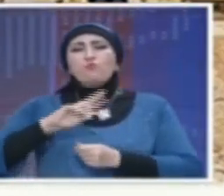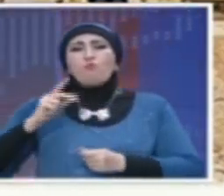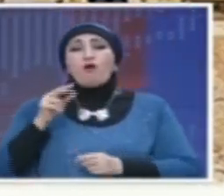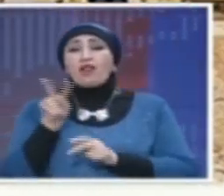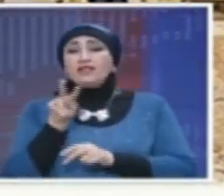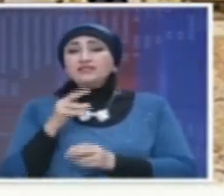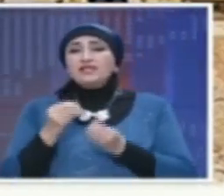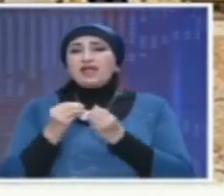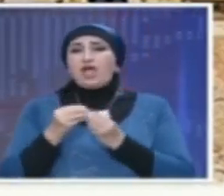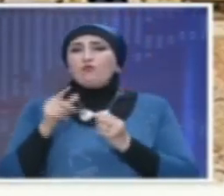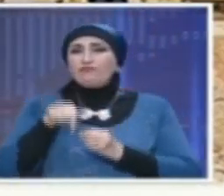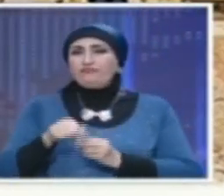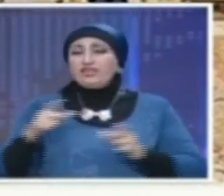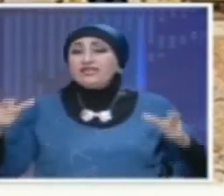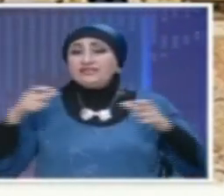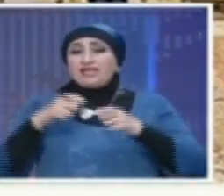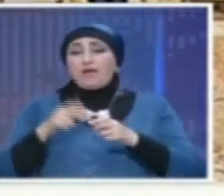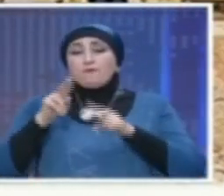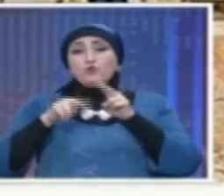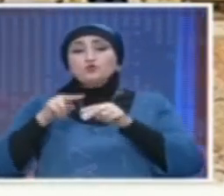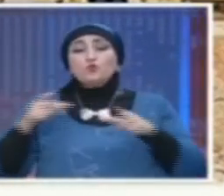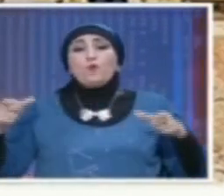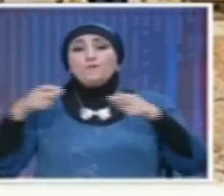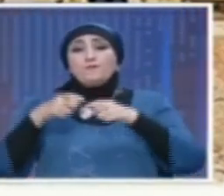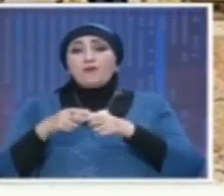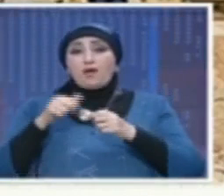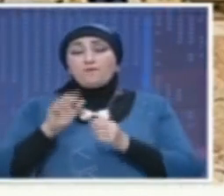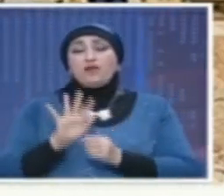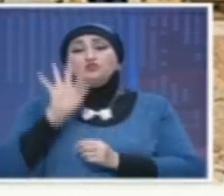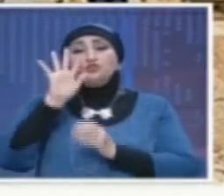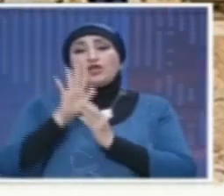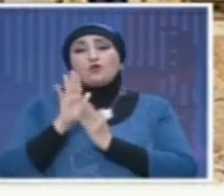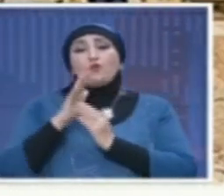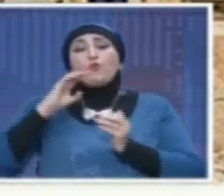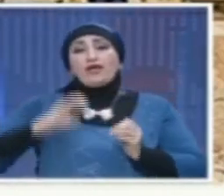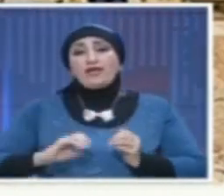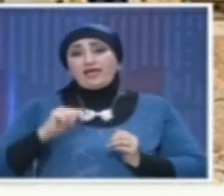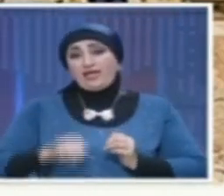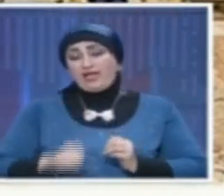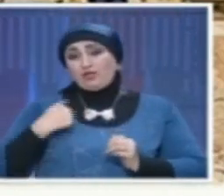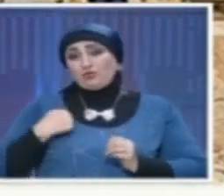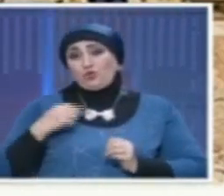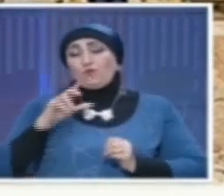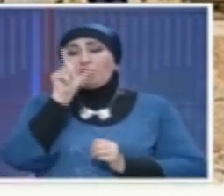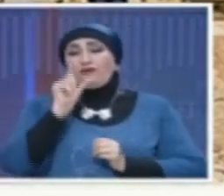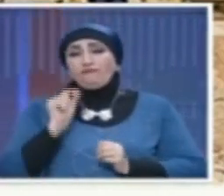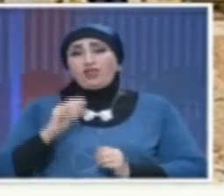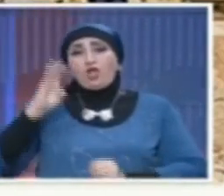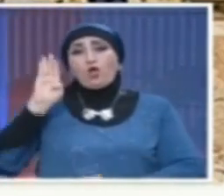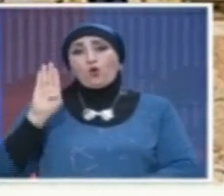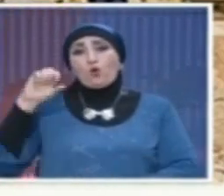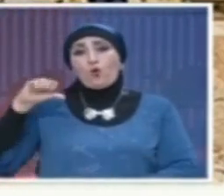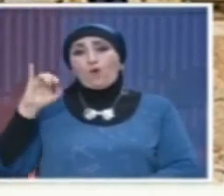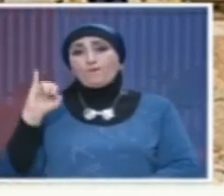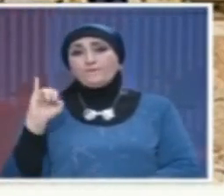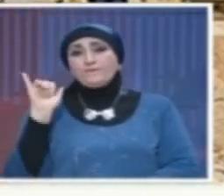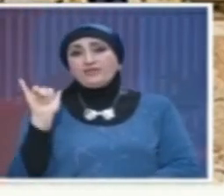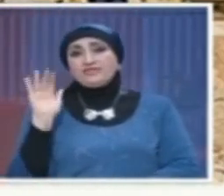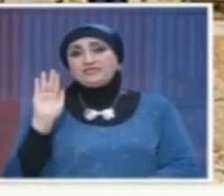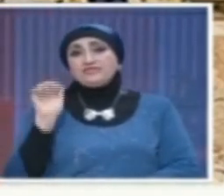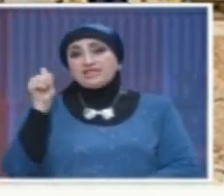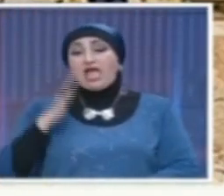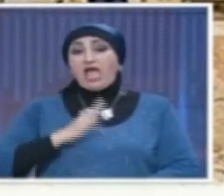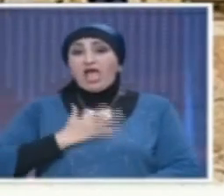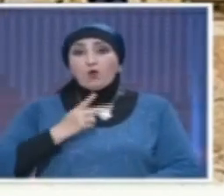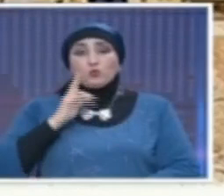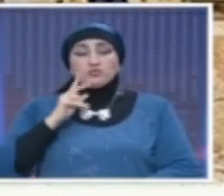الثنائي أو في إطار تجمع السوق المشتركة لشرق وجنوب إفريقيا كوميسا. كما أشار السيد الرئيس إلى حرص مصر على